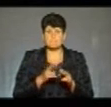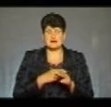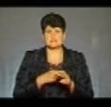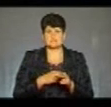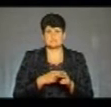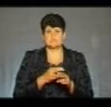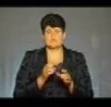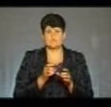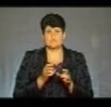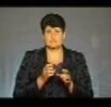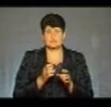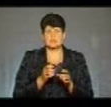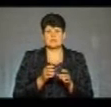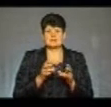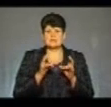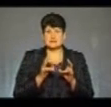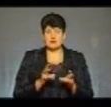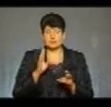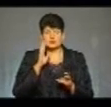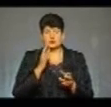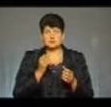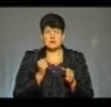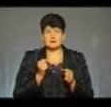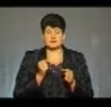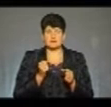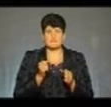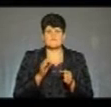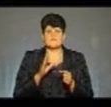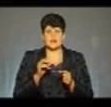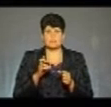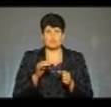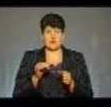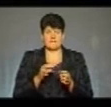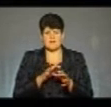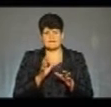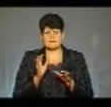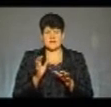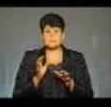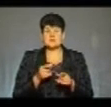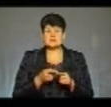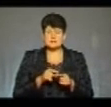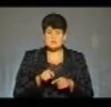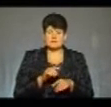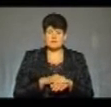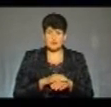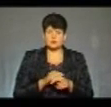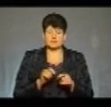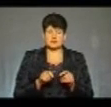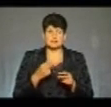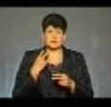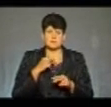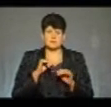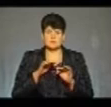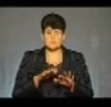елементів. Травми чоловік отримав внаслідок вибухової хвилі. За тим фактом також порушено кримінальне провадження